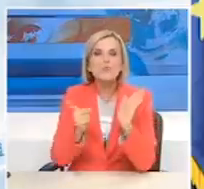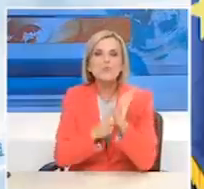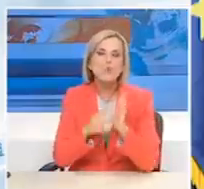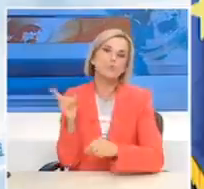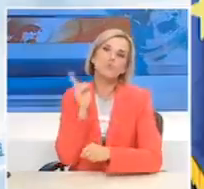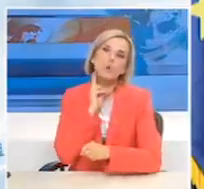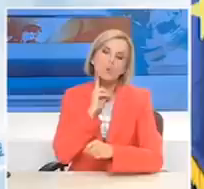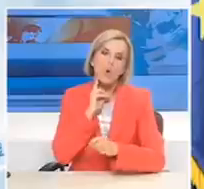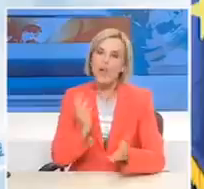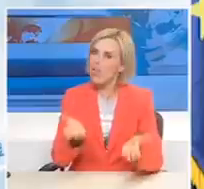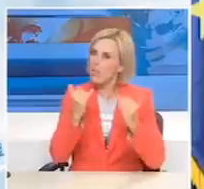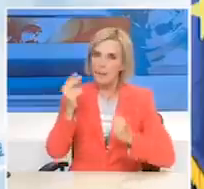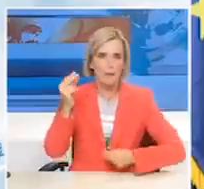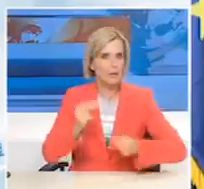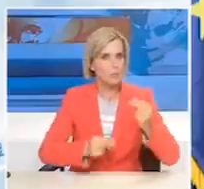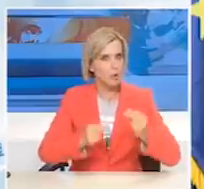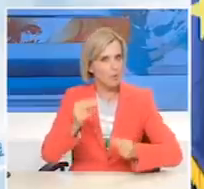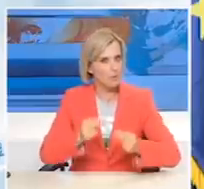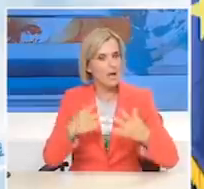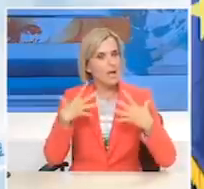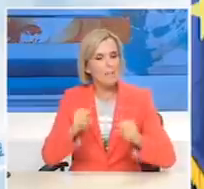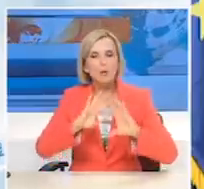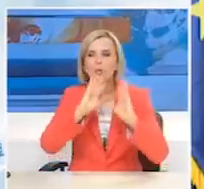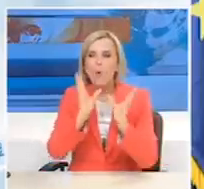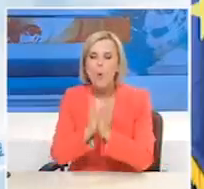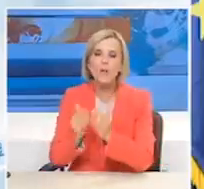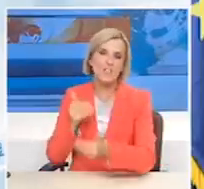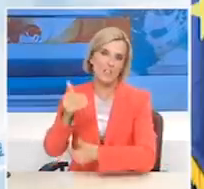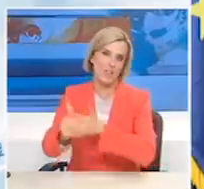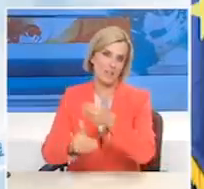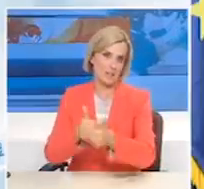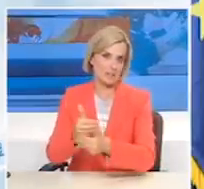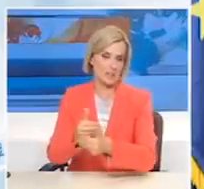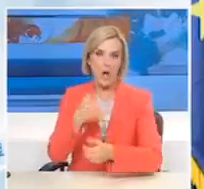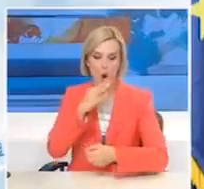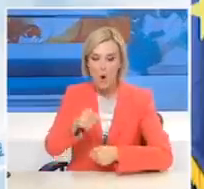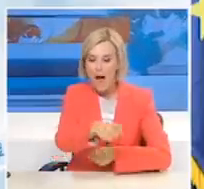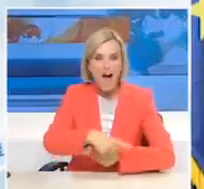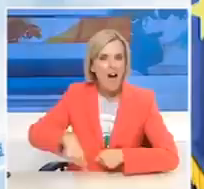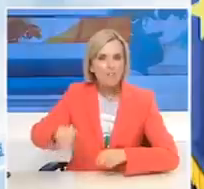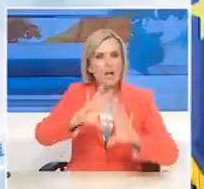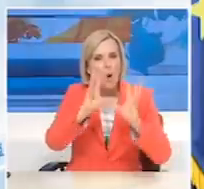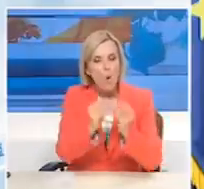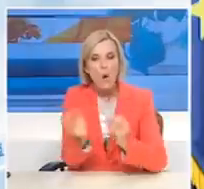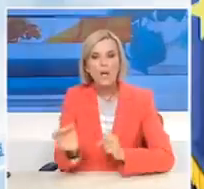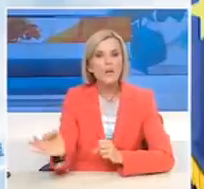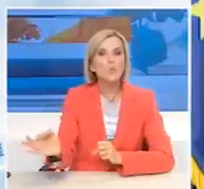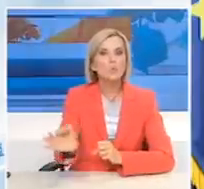υπάρχει κανένα πρόβλημα, το ξεκαθάρισα, διότι η συντριπτική πλειοψηφία αυτών των κρουσμάτων